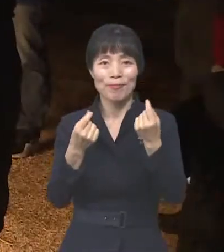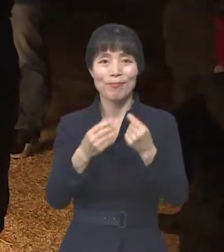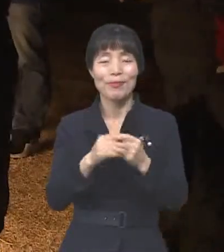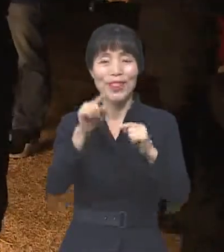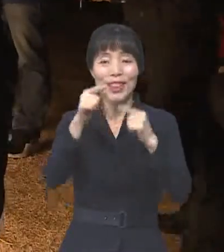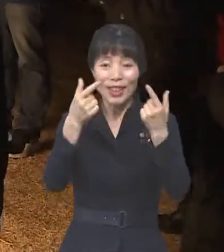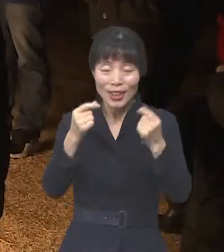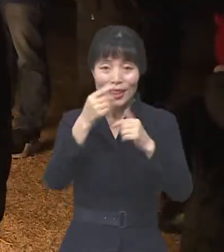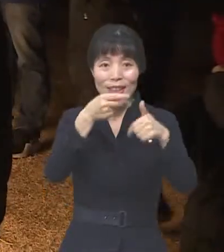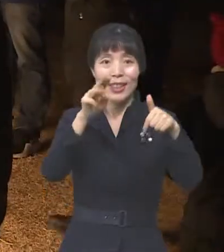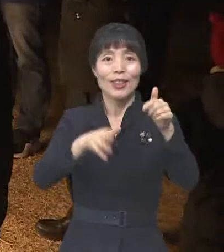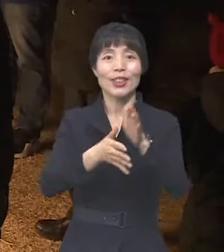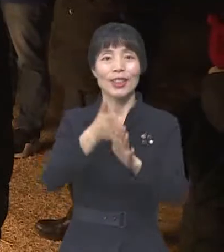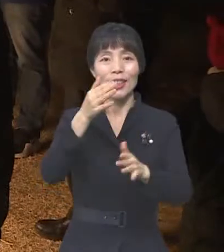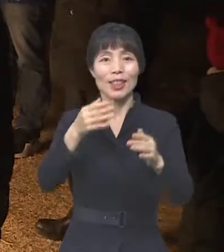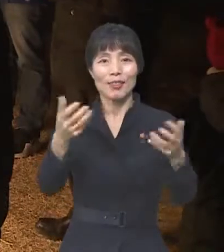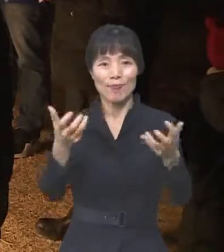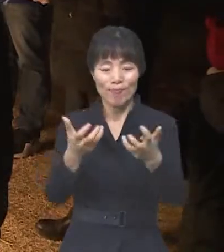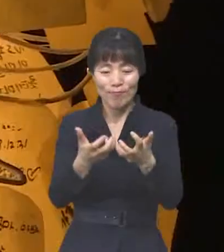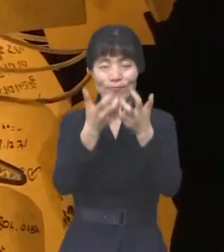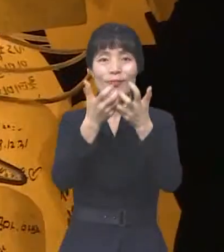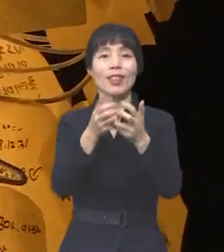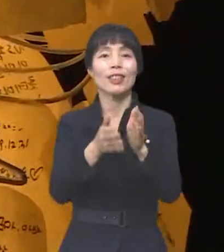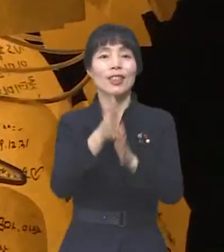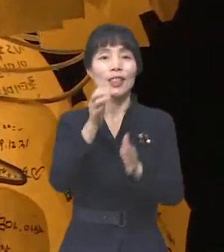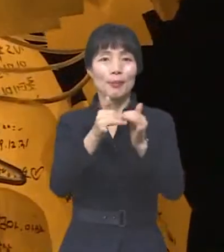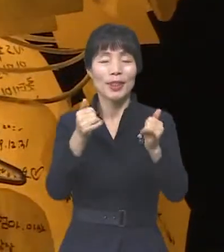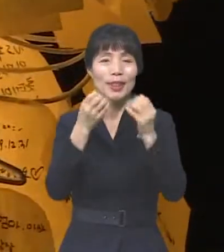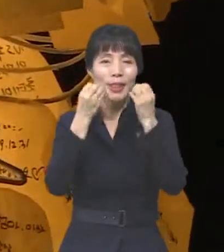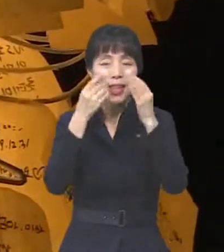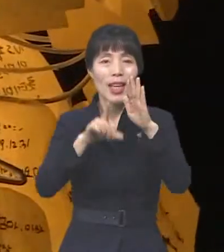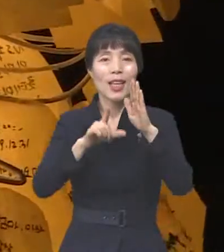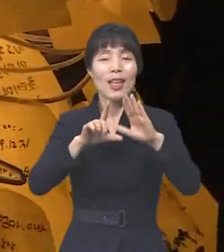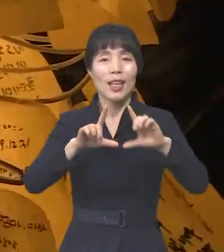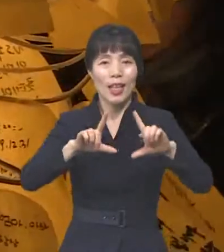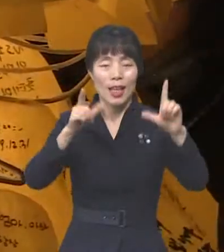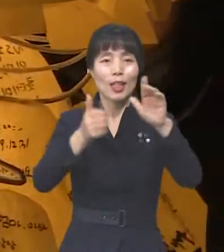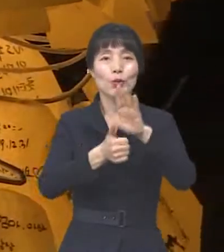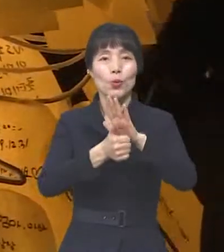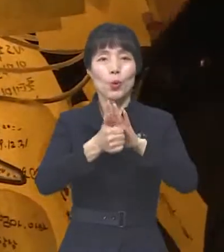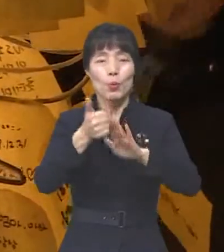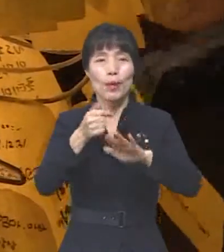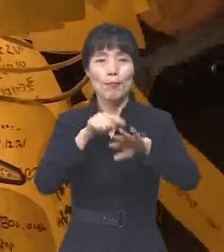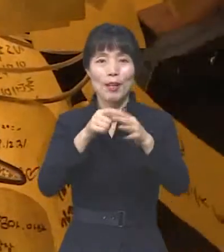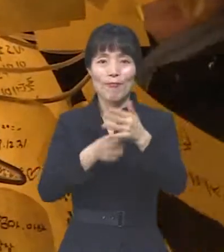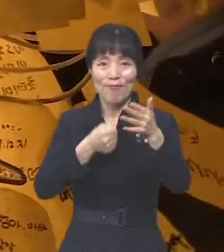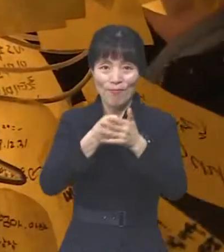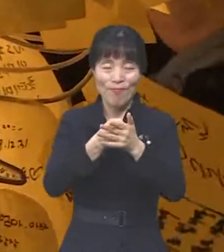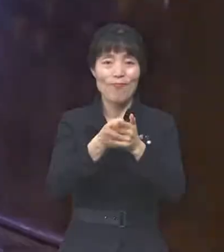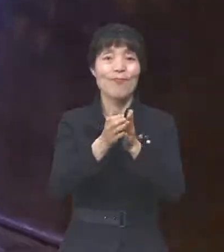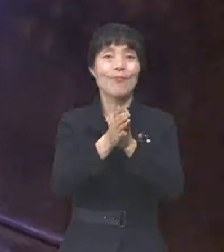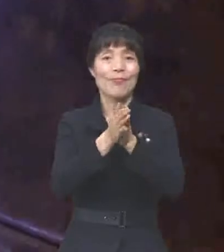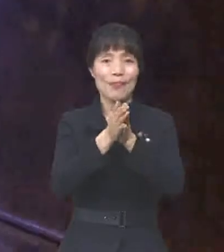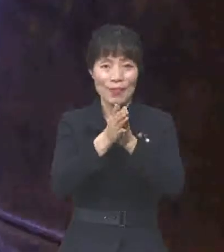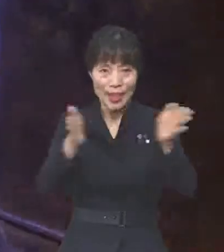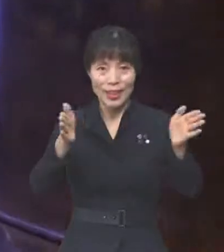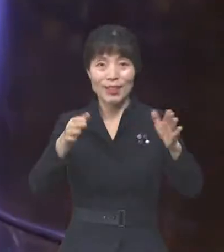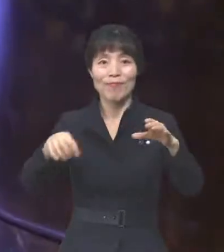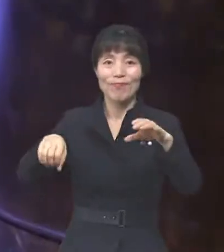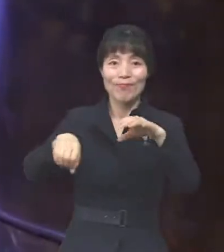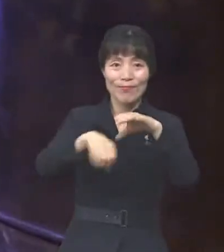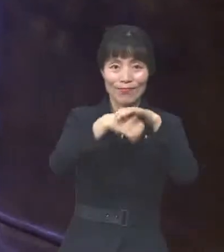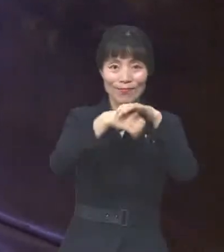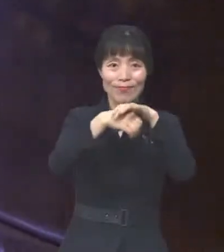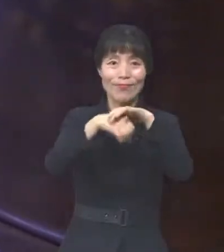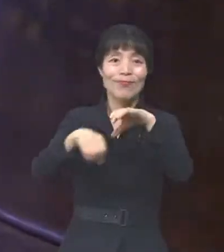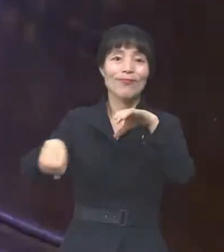이렇게 인천시청을 가득 메운 시민들은 새해 소망을 다짐하며 경자년 첫발을 내디뎠습니다. 티브로드 뉴스